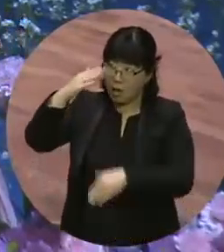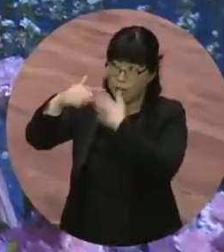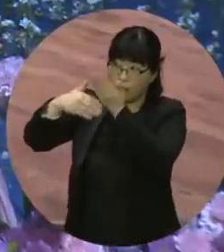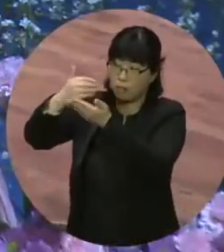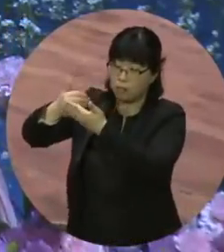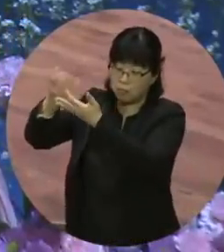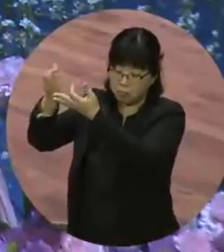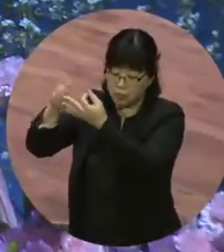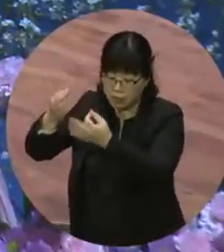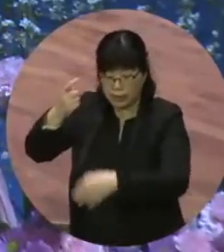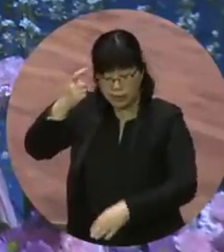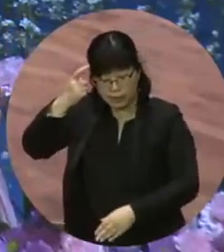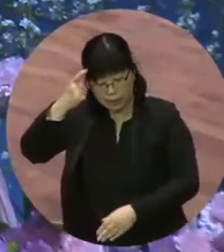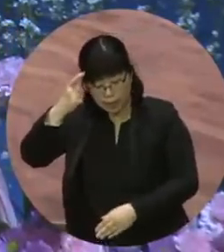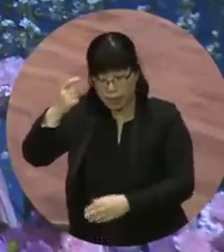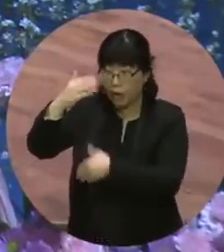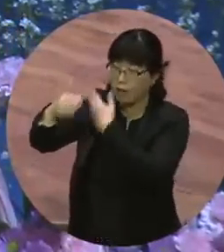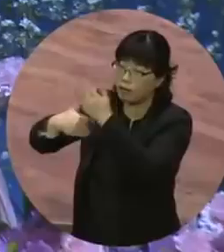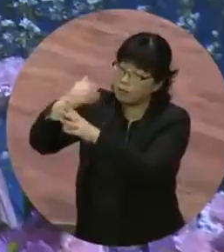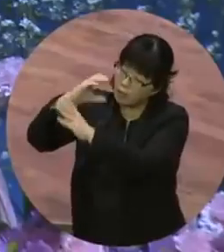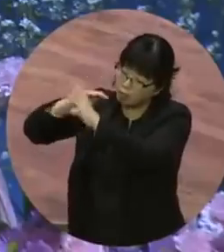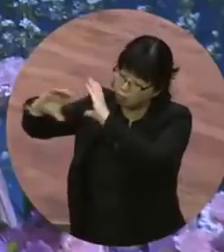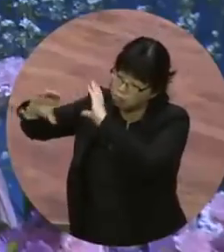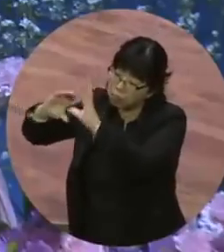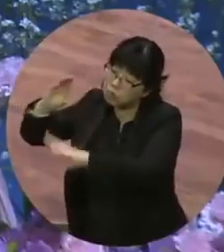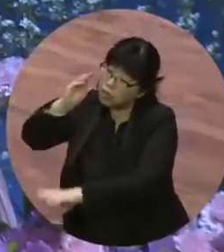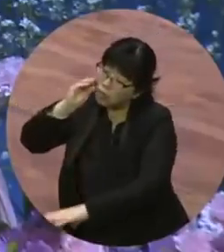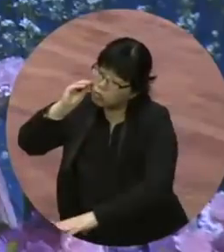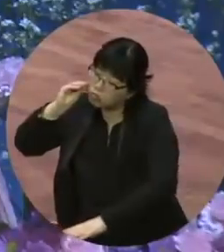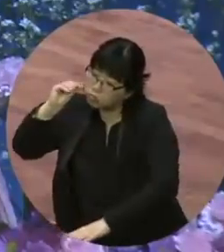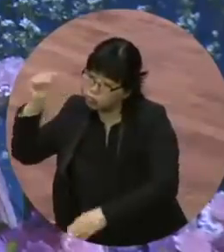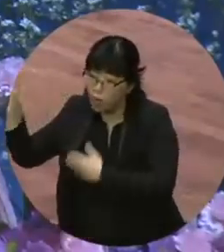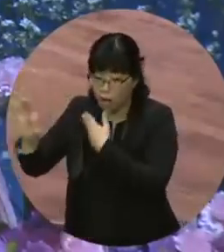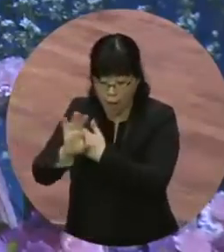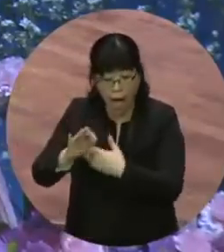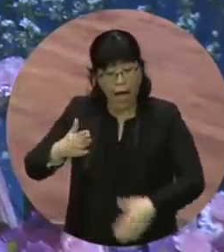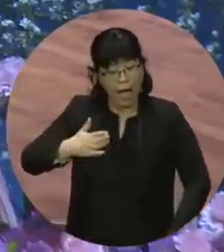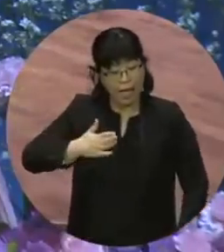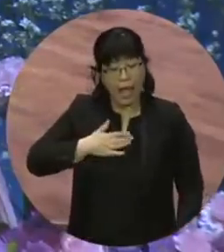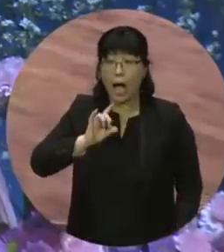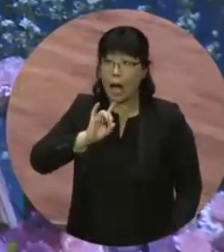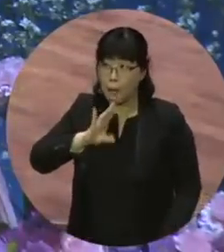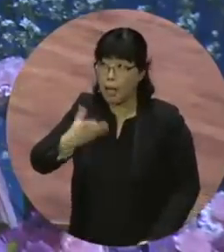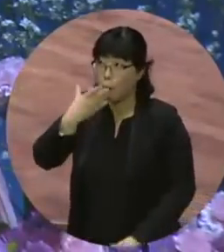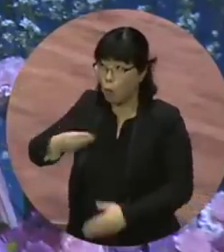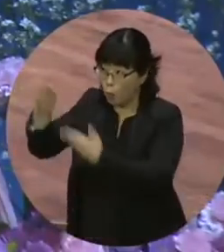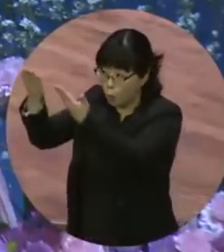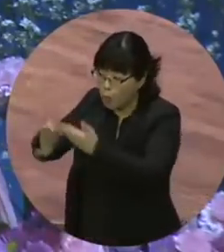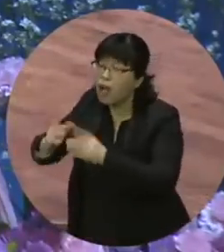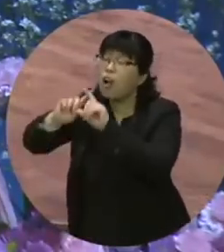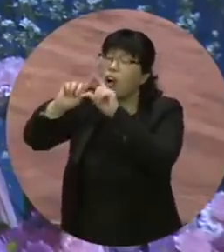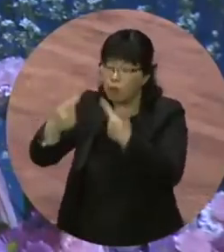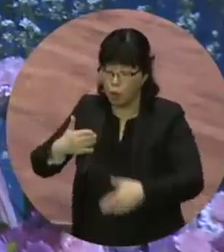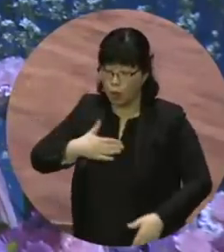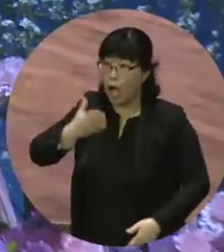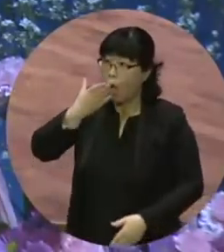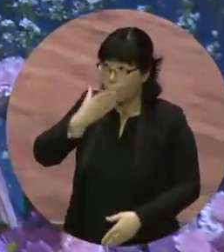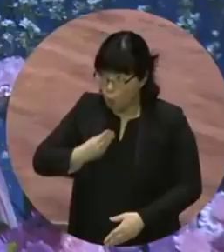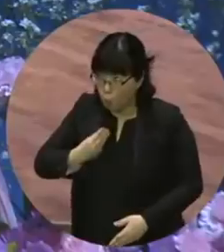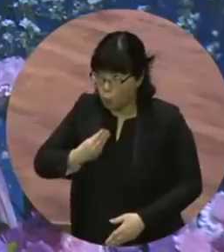여러분 정말로 하나님과 소통이 다 하게 되면 여러분과 여러분 후손들 대대로 자자손손이